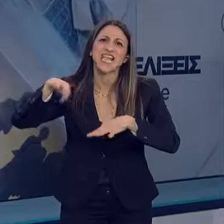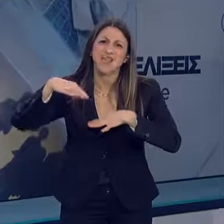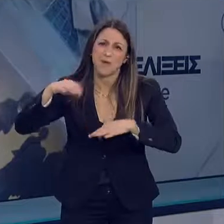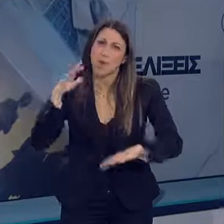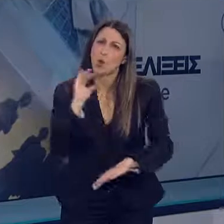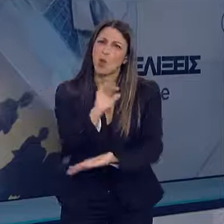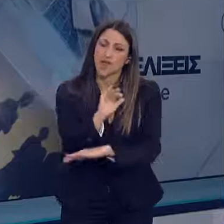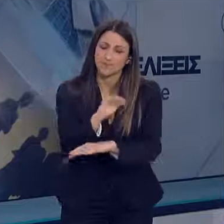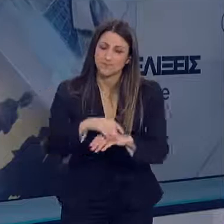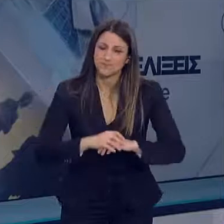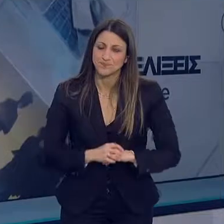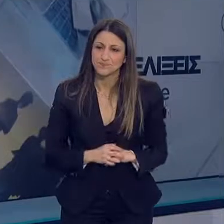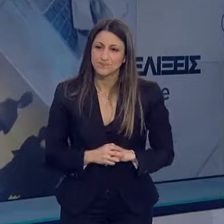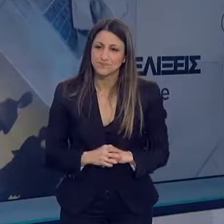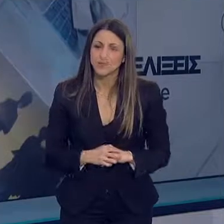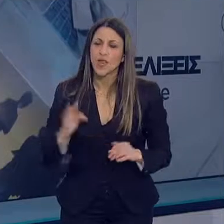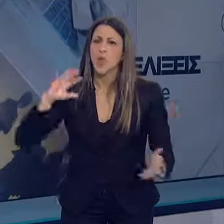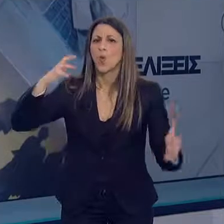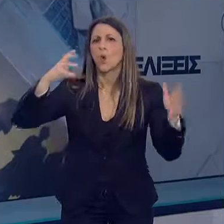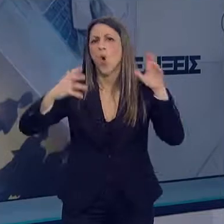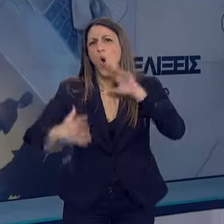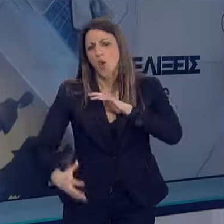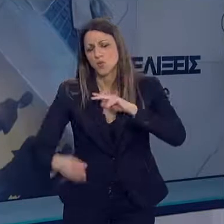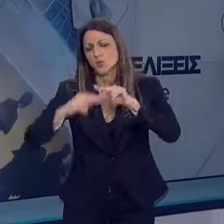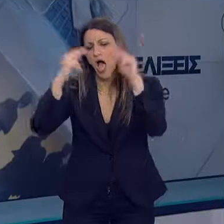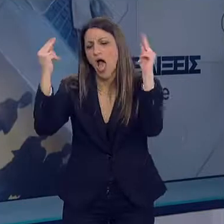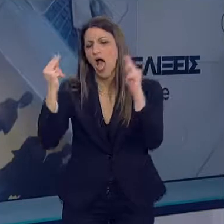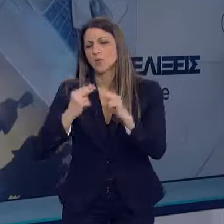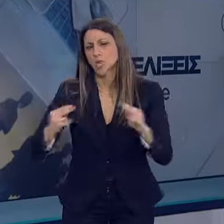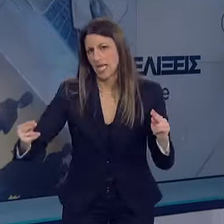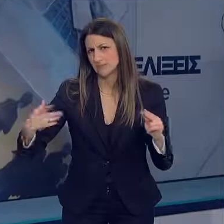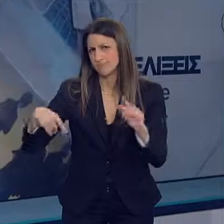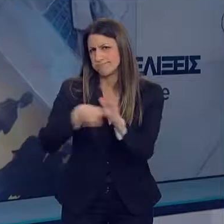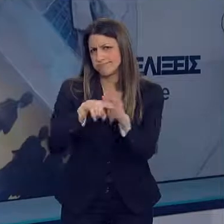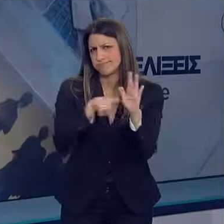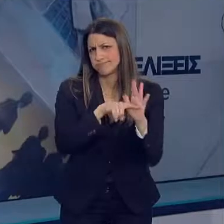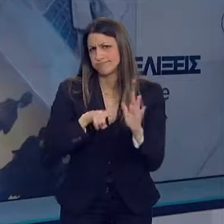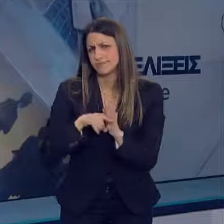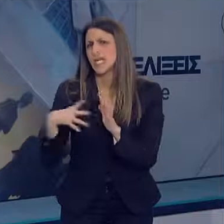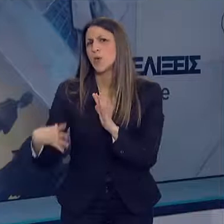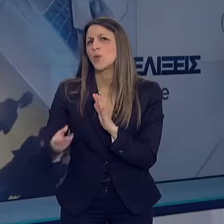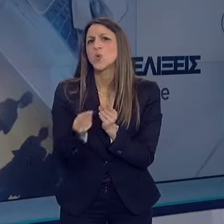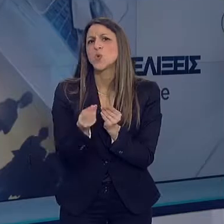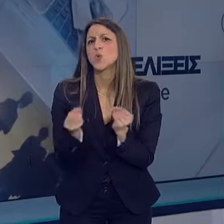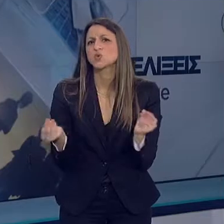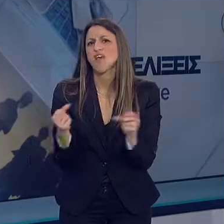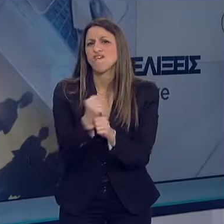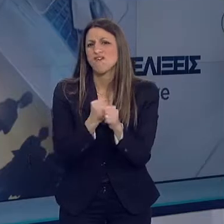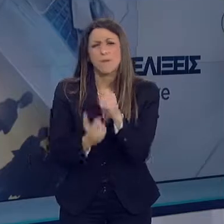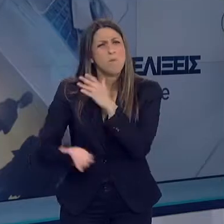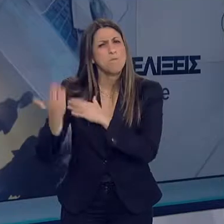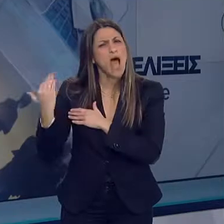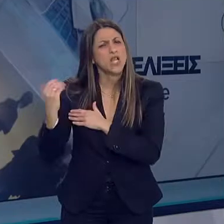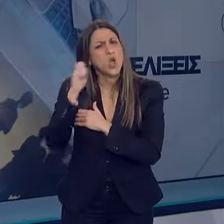καθηγητά, διεθνώς έχουν δημοσιευθεί και αρνητικά αποτελέσματα για την πειραματική θεραπεία με χλωροκίνη ή